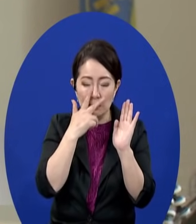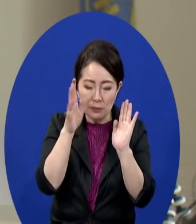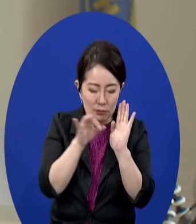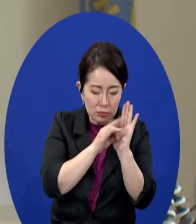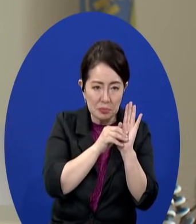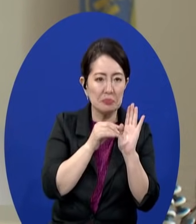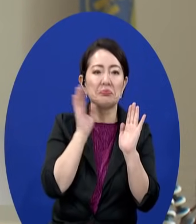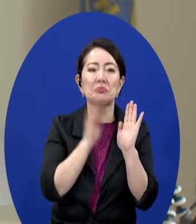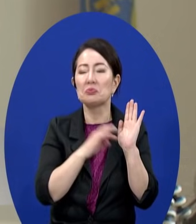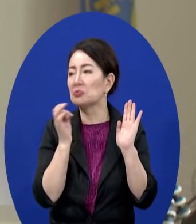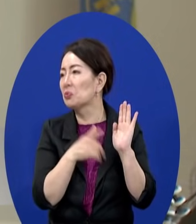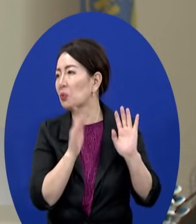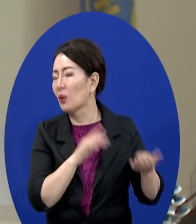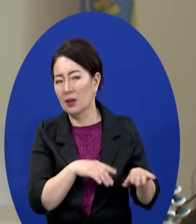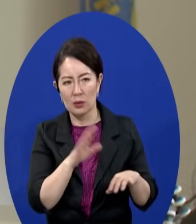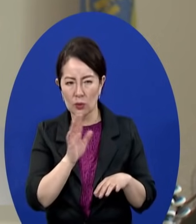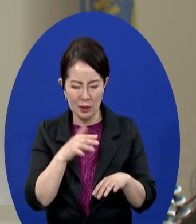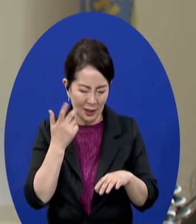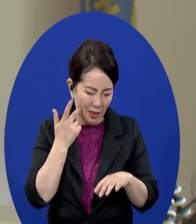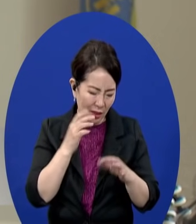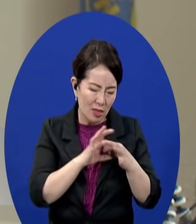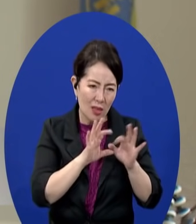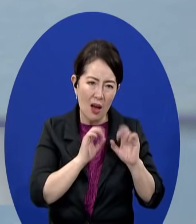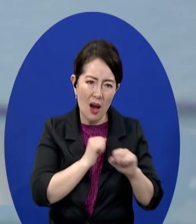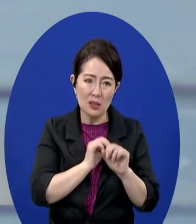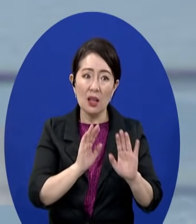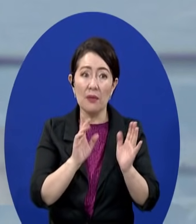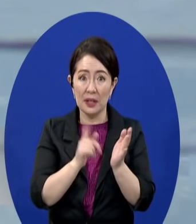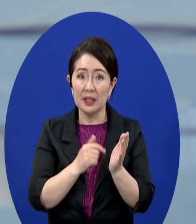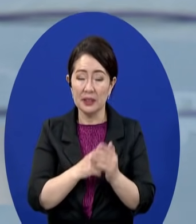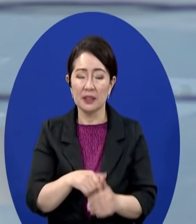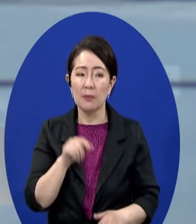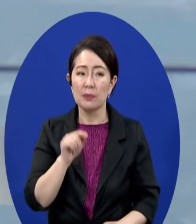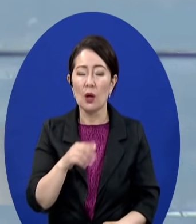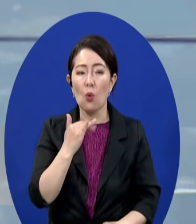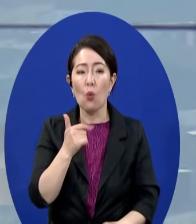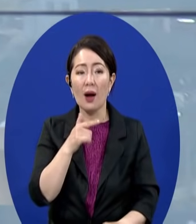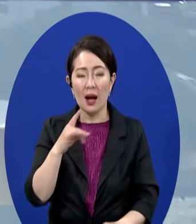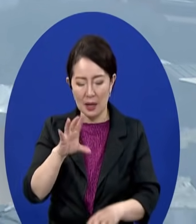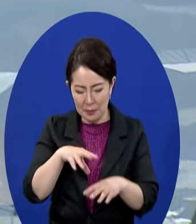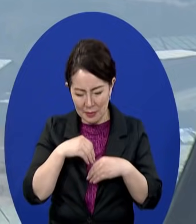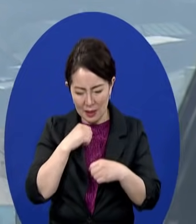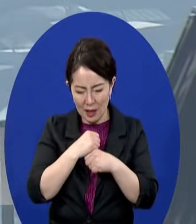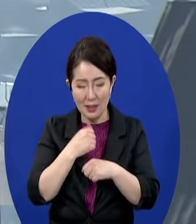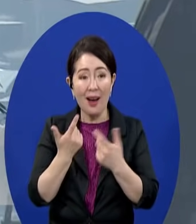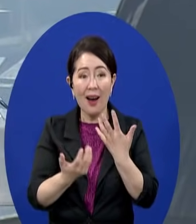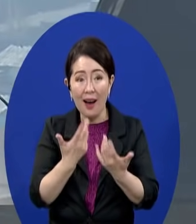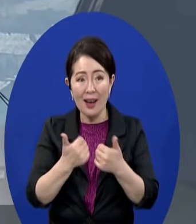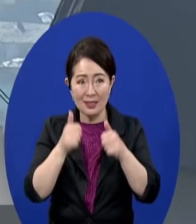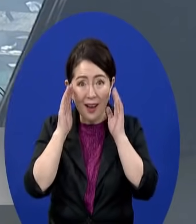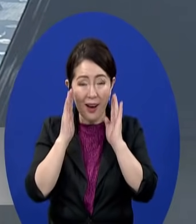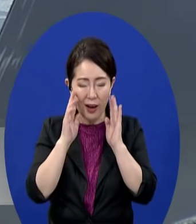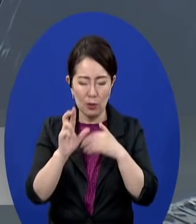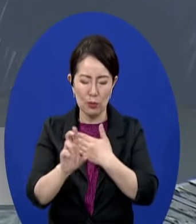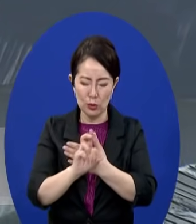зөүлгүүгээр ер нь угаар мэдрэгчийг бол байнгын тогтмол ажиллагаатай байх хэрэгтэй. Иймээс угаар мэдрэгчийг тогтмол ажилуулж гал түлхтээ анхаарал болгоомжтой байхыг